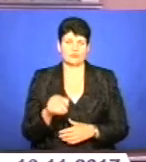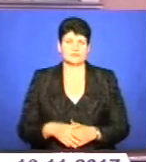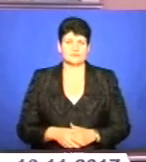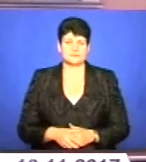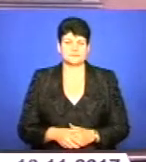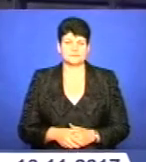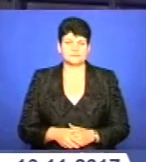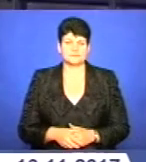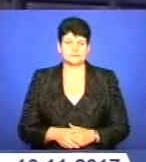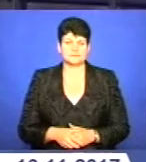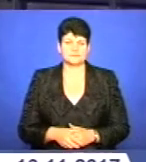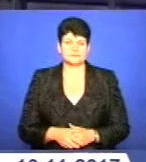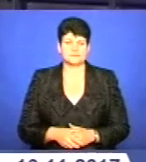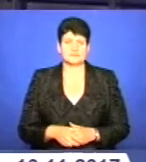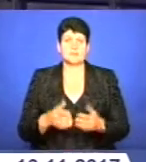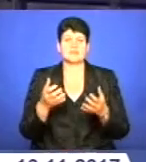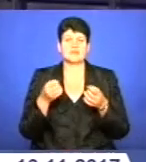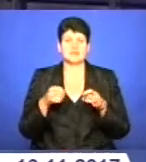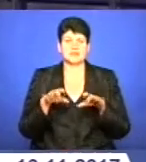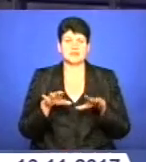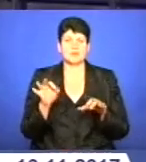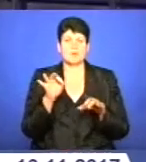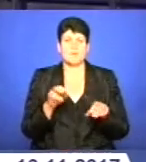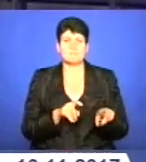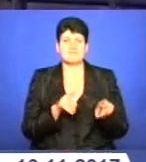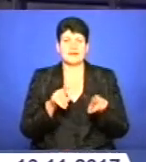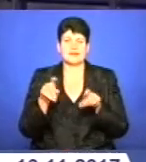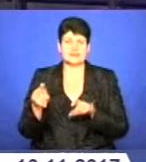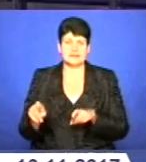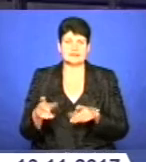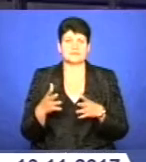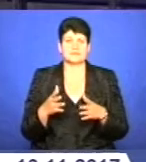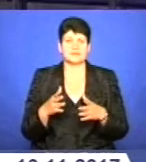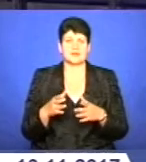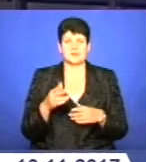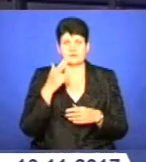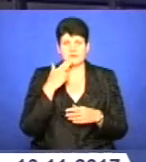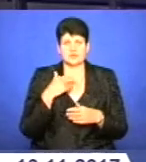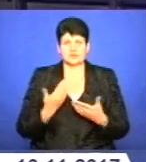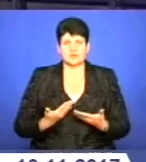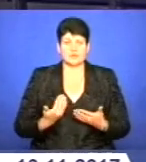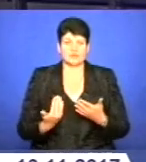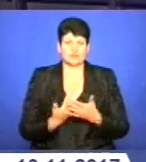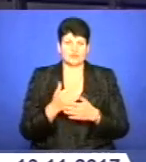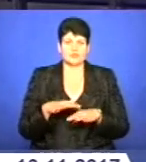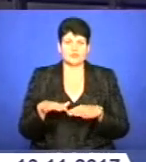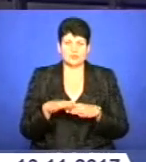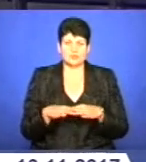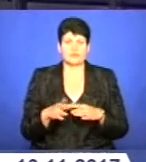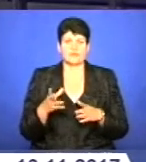ТТБ. Прийняття рішення про переїзд, переміщення і пристосування до життя в новому середовищі. Пройти